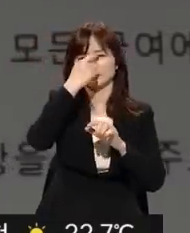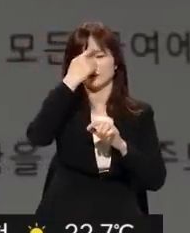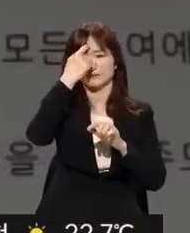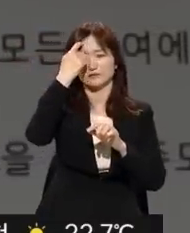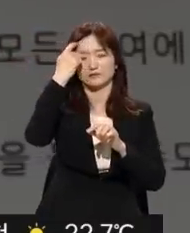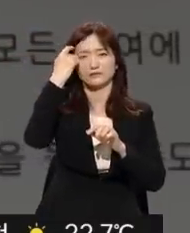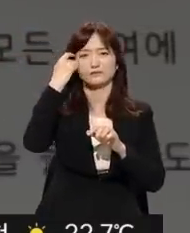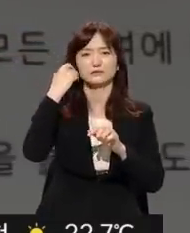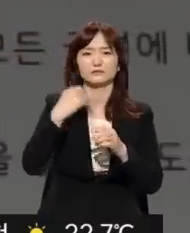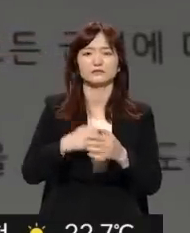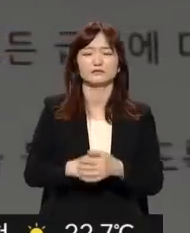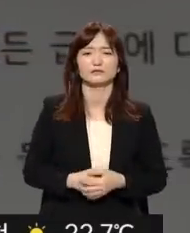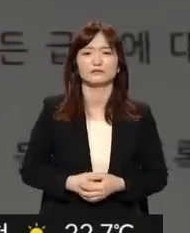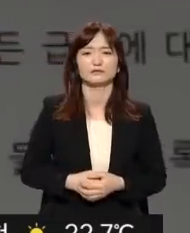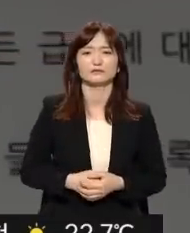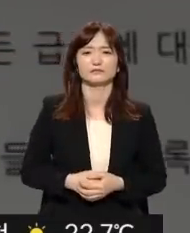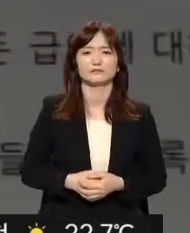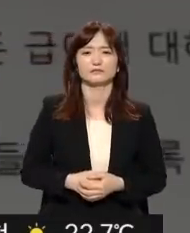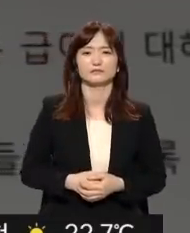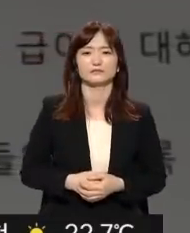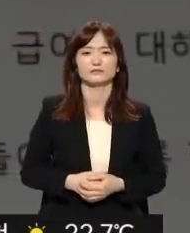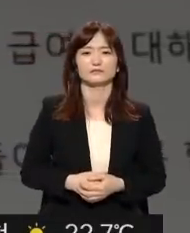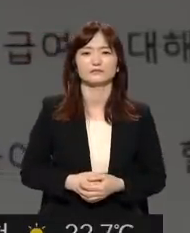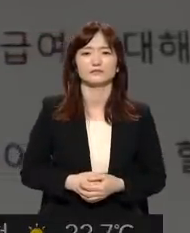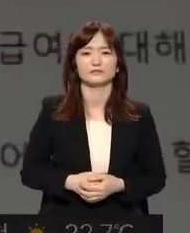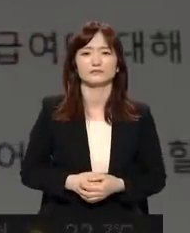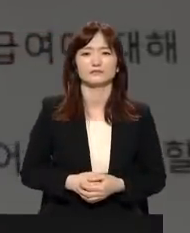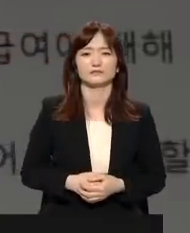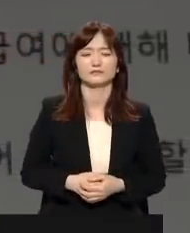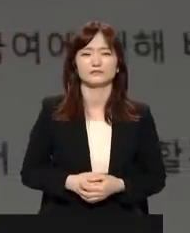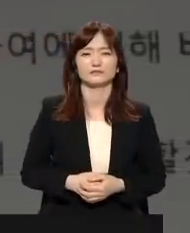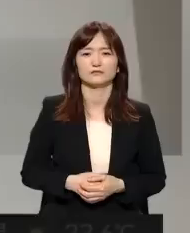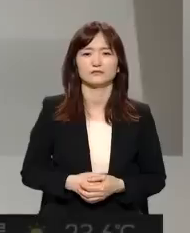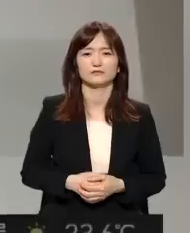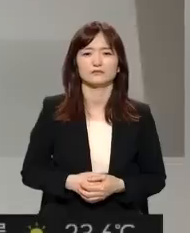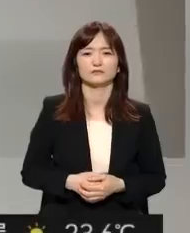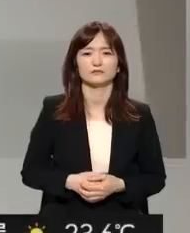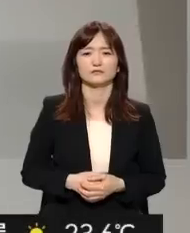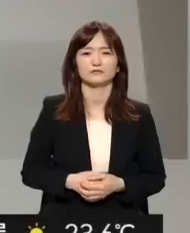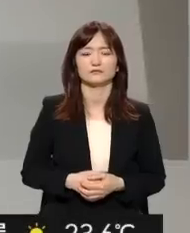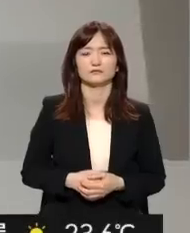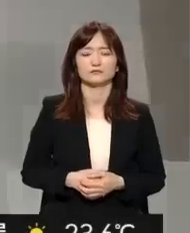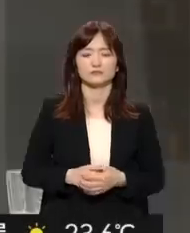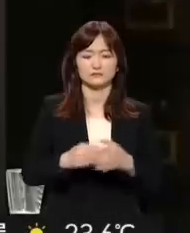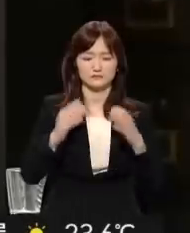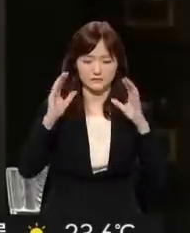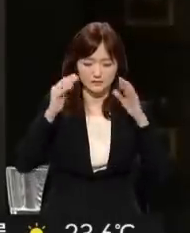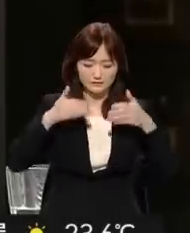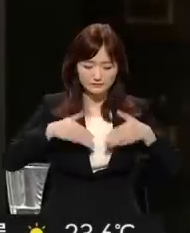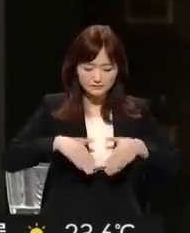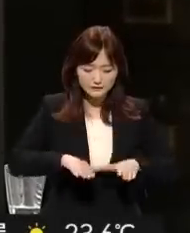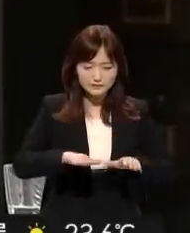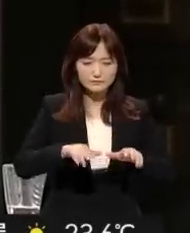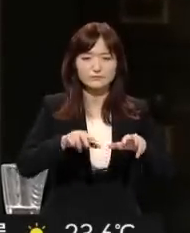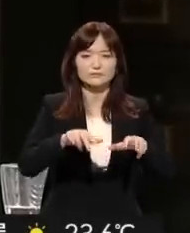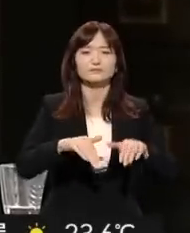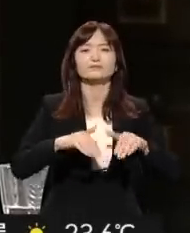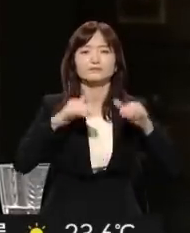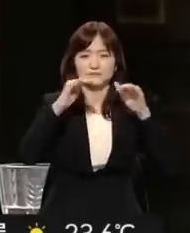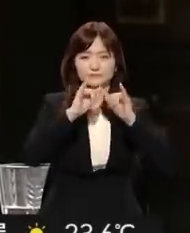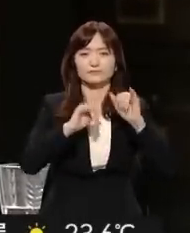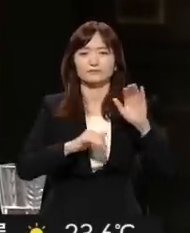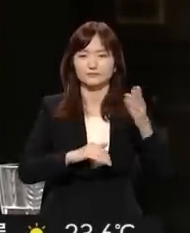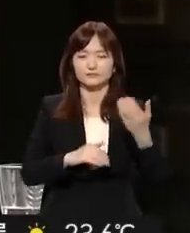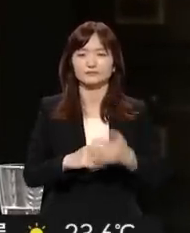그러니까 그때 혼전 임신으로 낳은 아들 지금 당연히 성인이 됐겠죠. 자, 그런데 왜 이